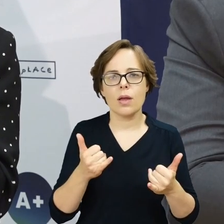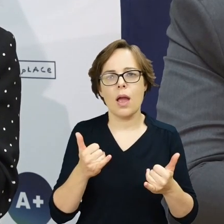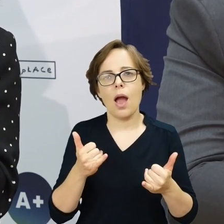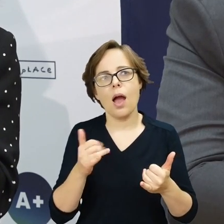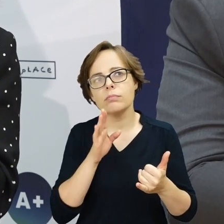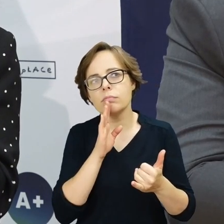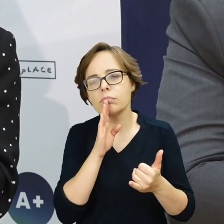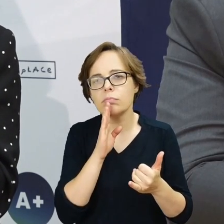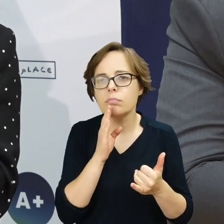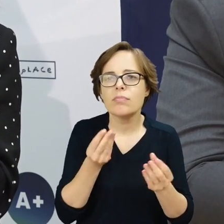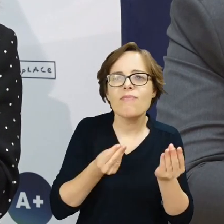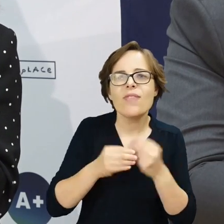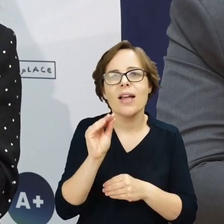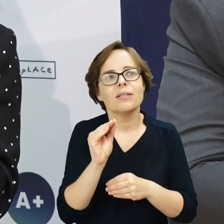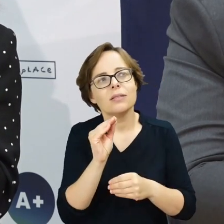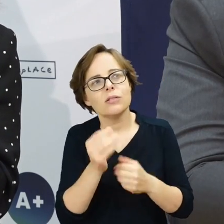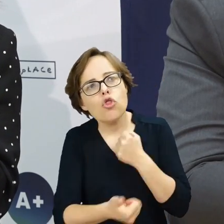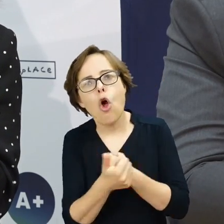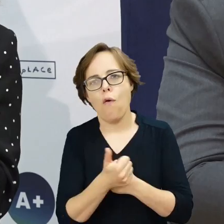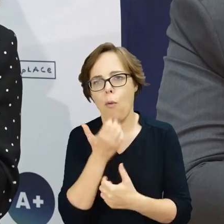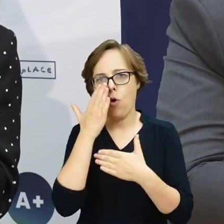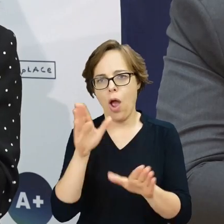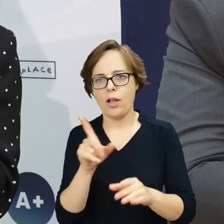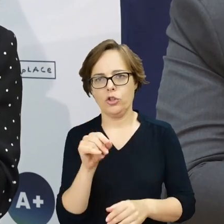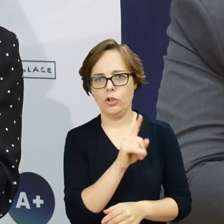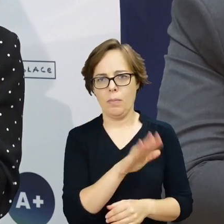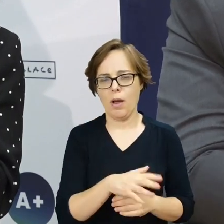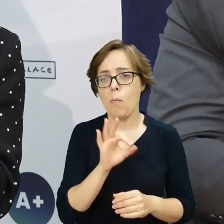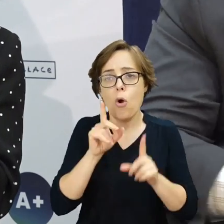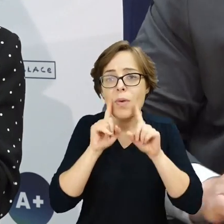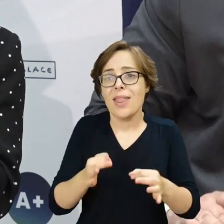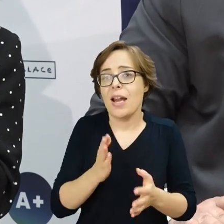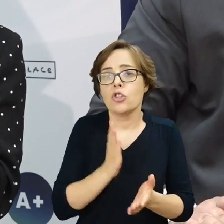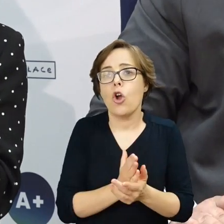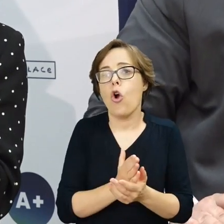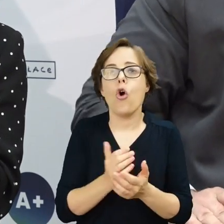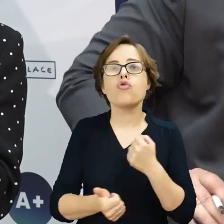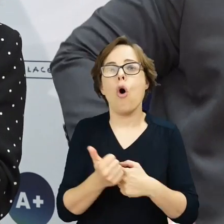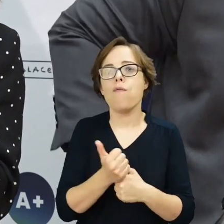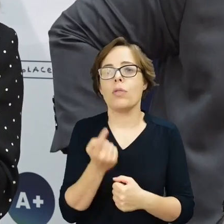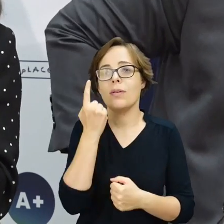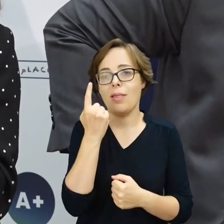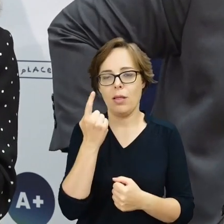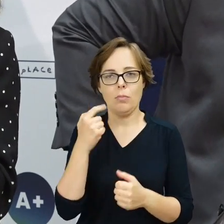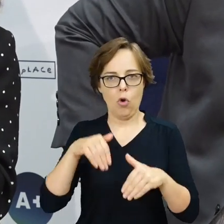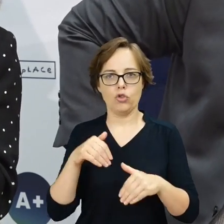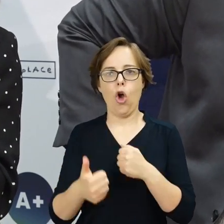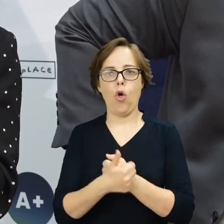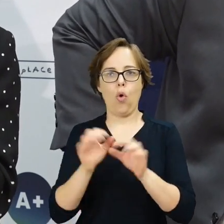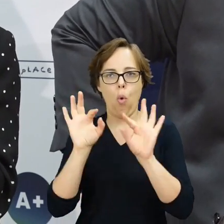przed sądem administracyjnym. W tej chwili mamy tylko dowód z dokumentu i niestety, ale z